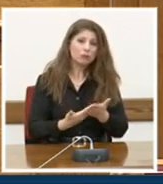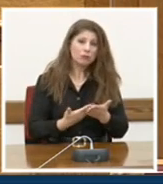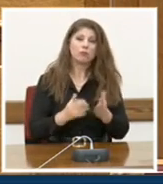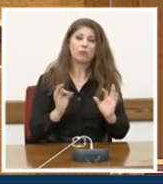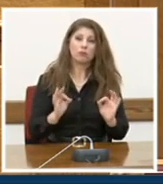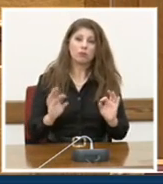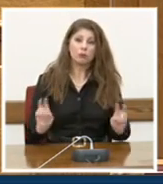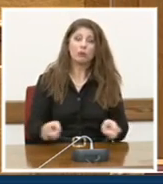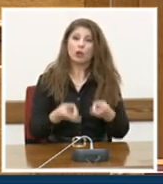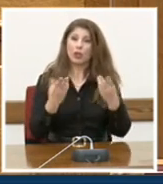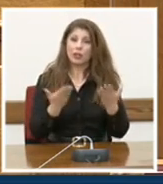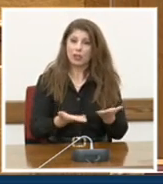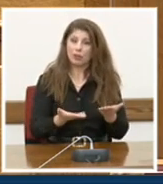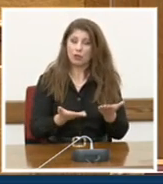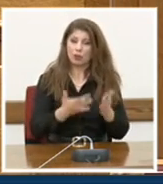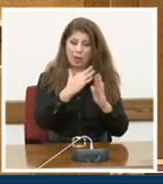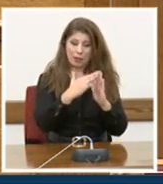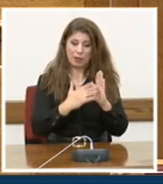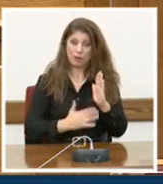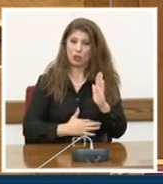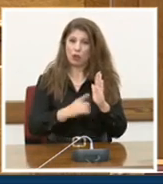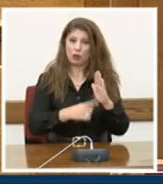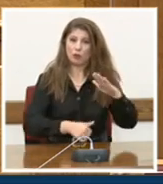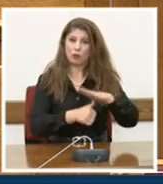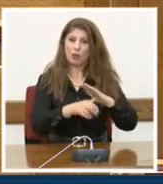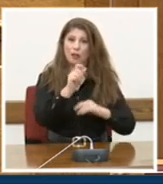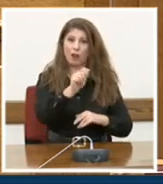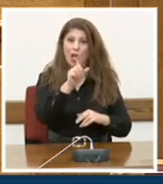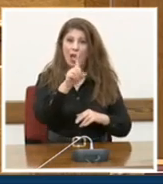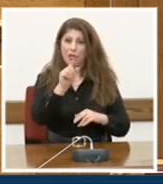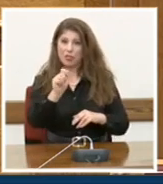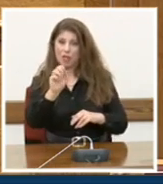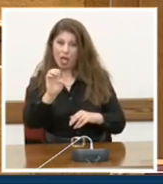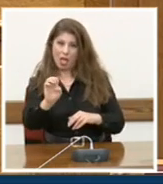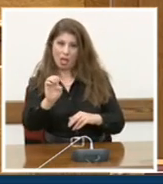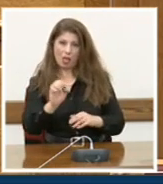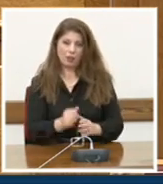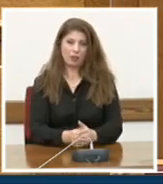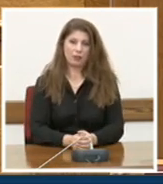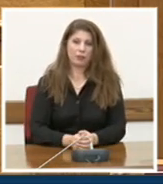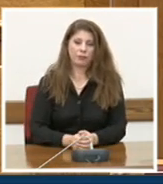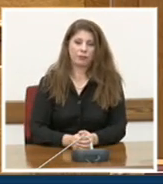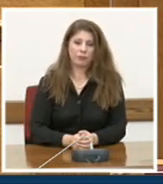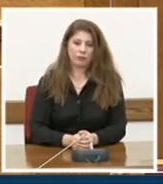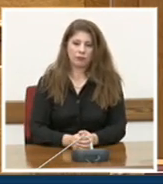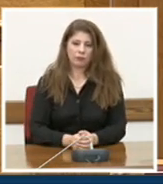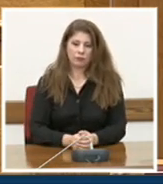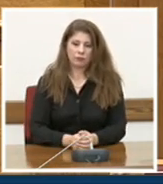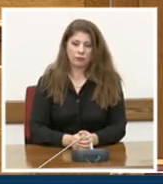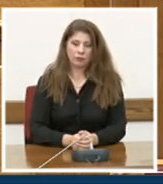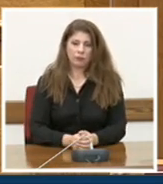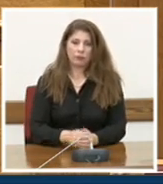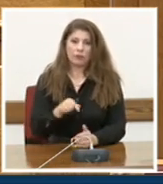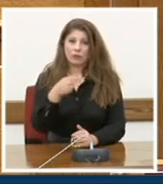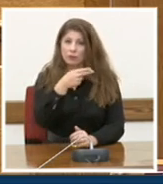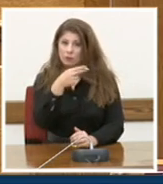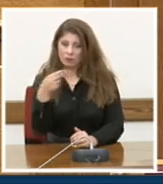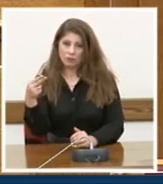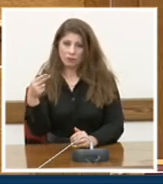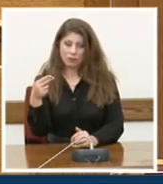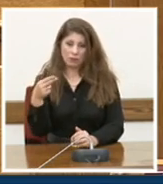προκύπτουν από την επιστολή του Προέδρου της ΑΔΑΕ. Και για να έρθουμε στην υπόθεση των υποκλοπών